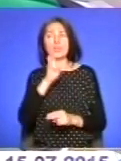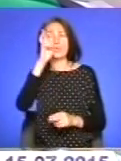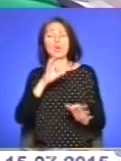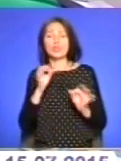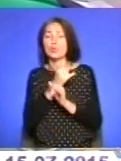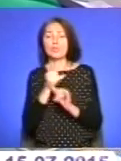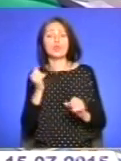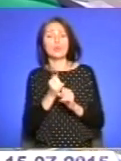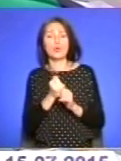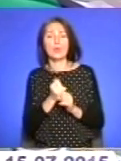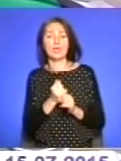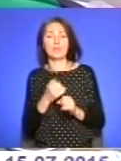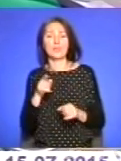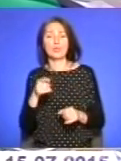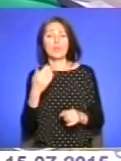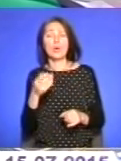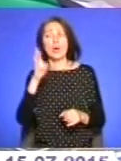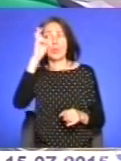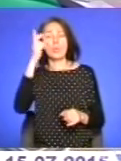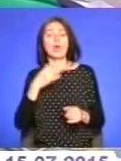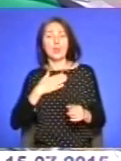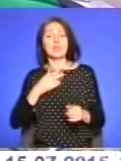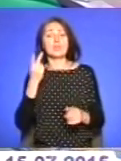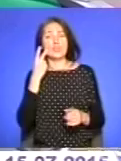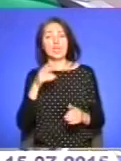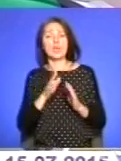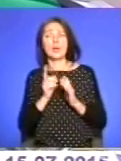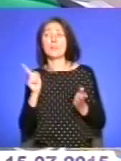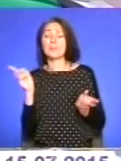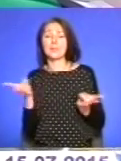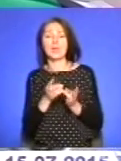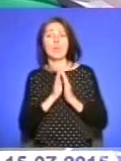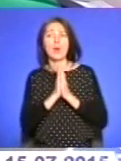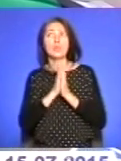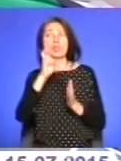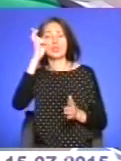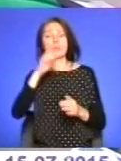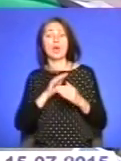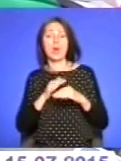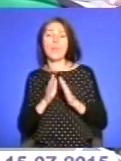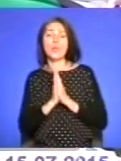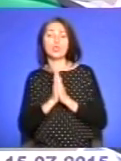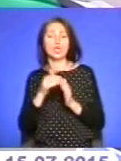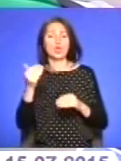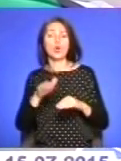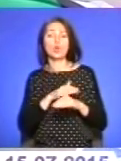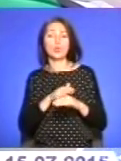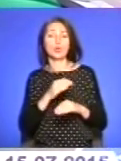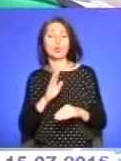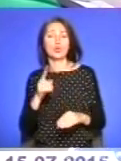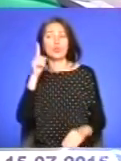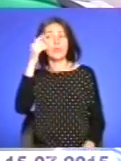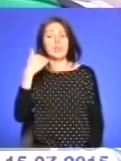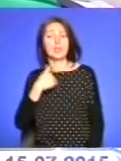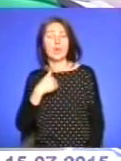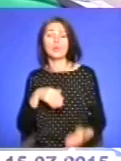не можемо робити. Тому ми завжди повинні молити Господа і просити у Його доброту, щоб Він нам допоміг